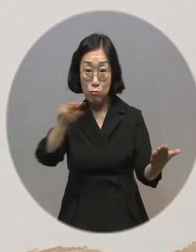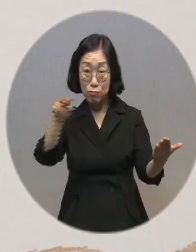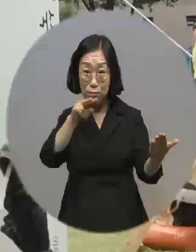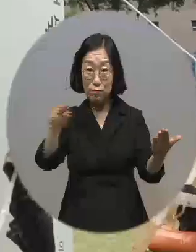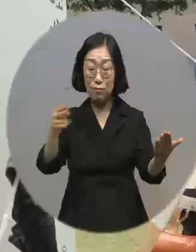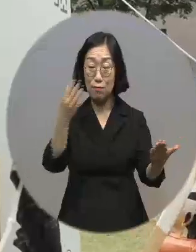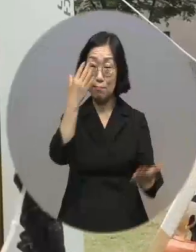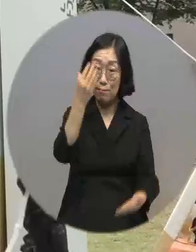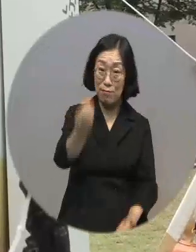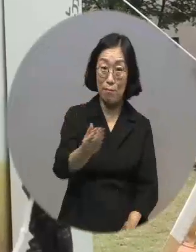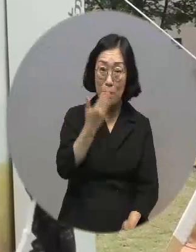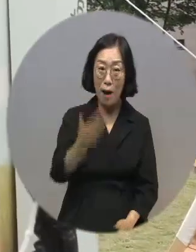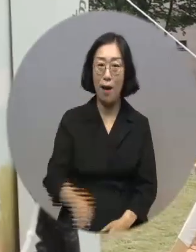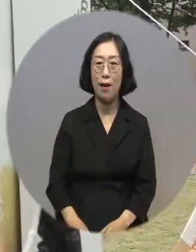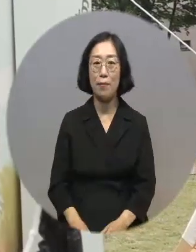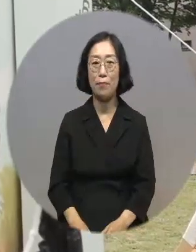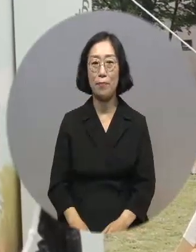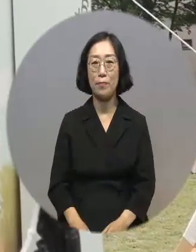사로잡았는데요.